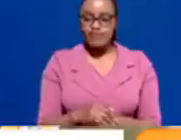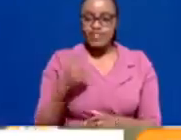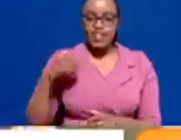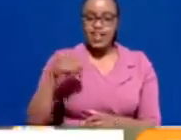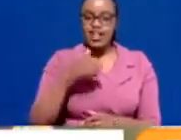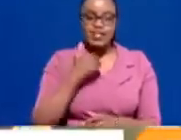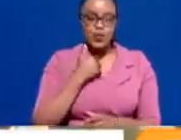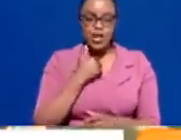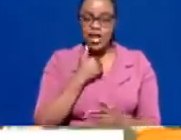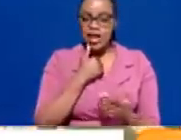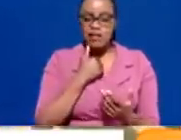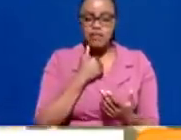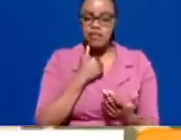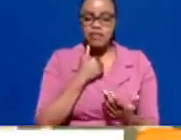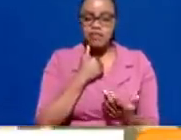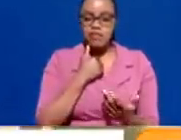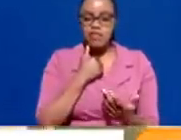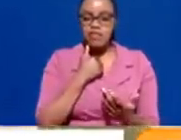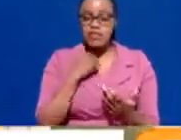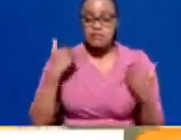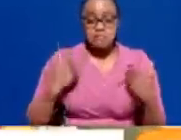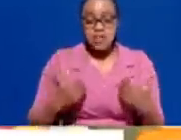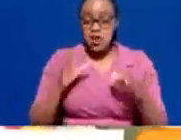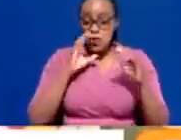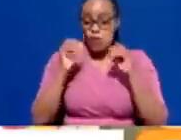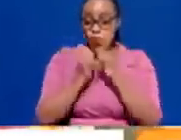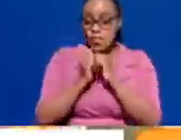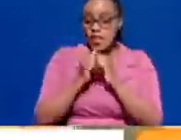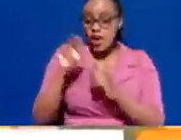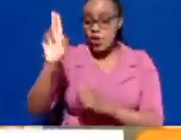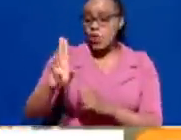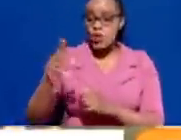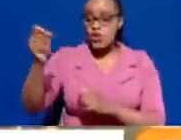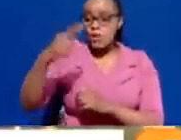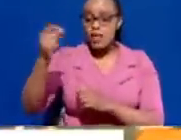we have not I haven't talked to him in months.